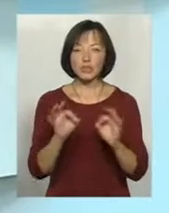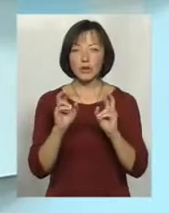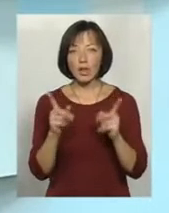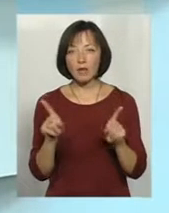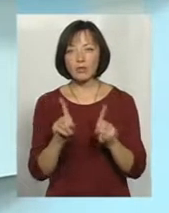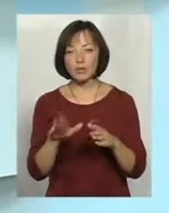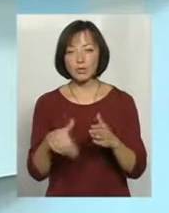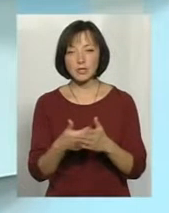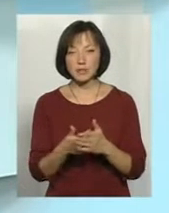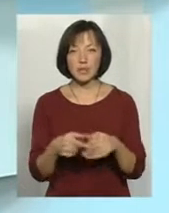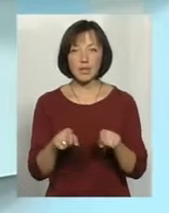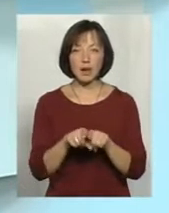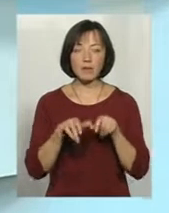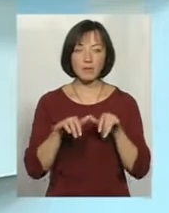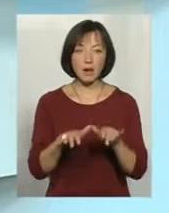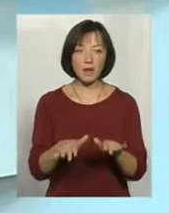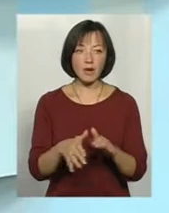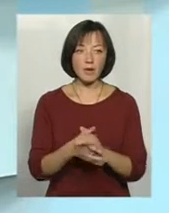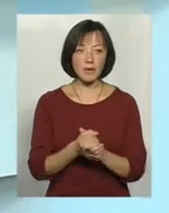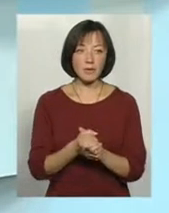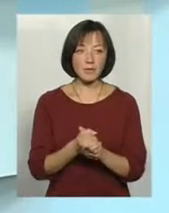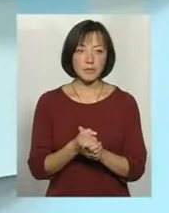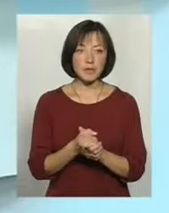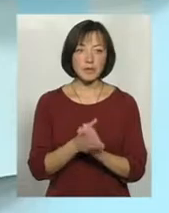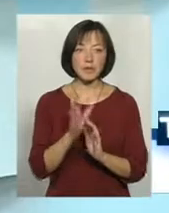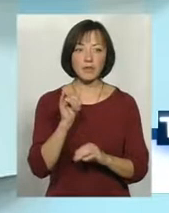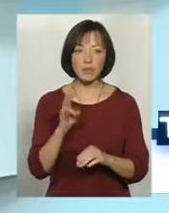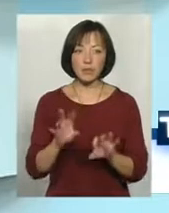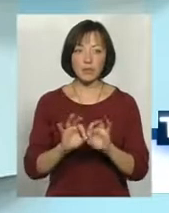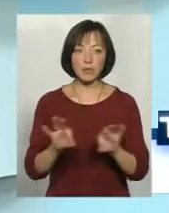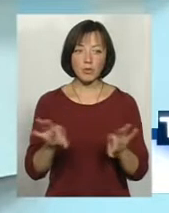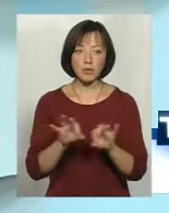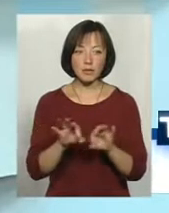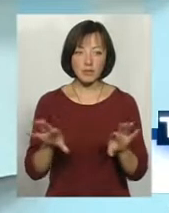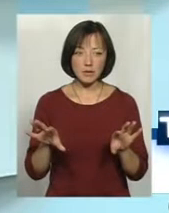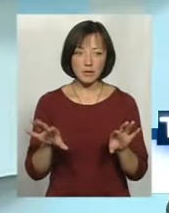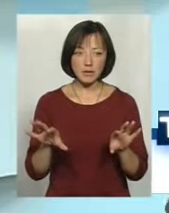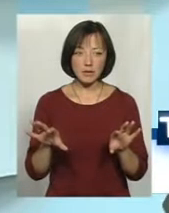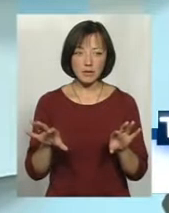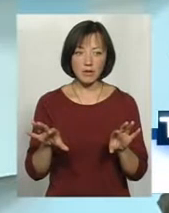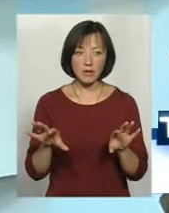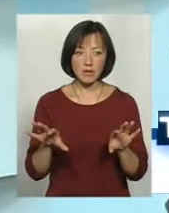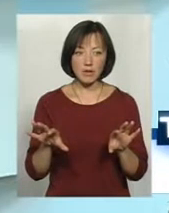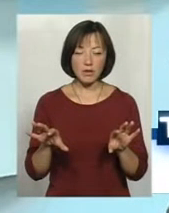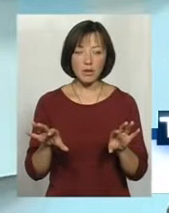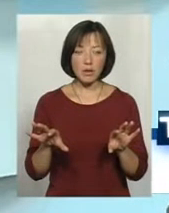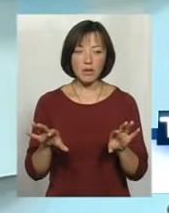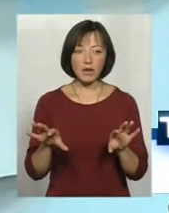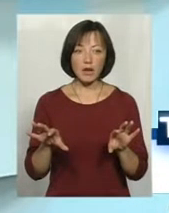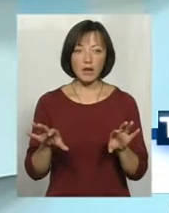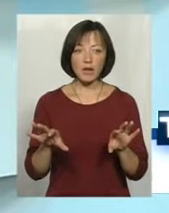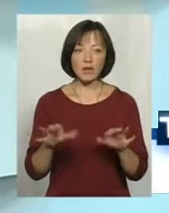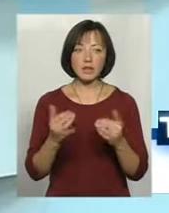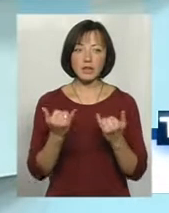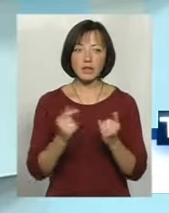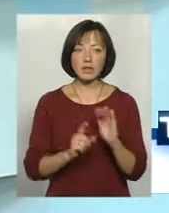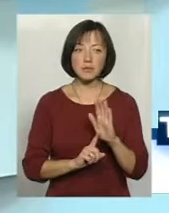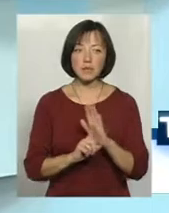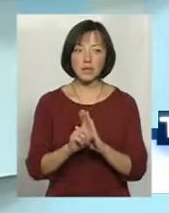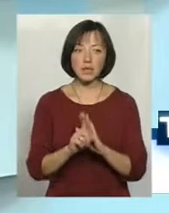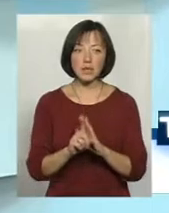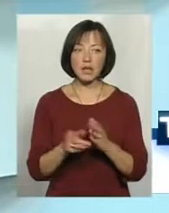до сих пір така справа. Він вже пояснив це діло. Але чому ми саме зараз це взялися? І справа в тому,